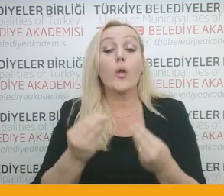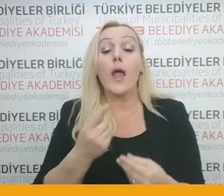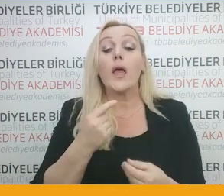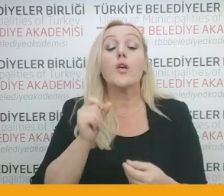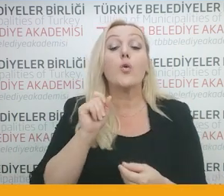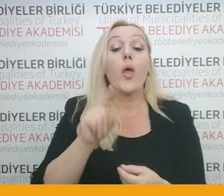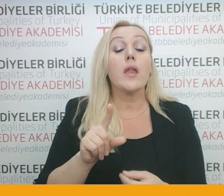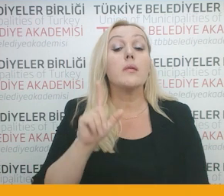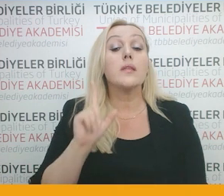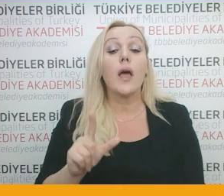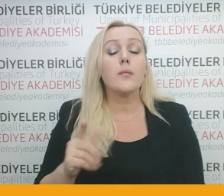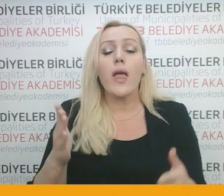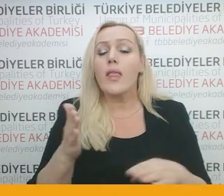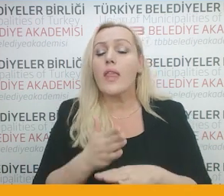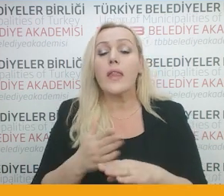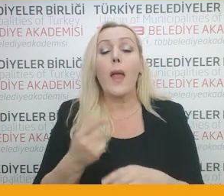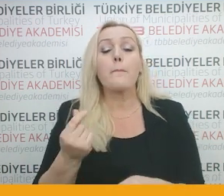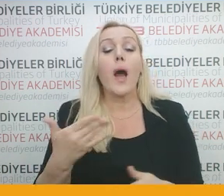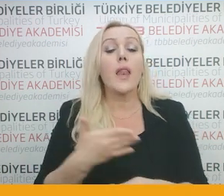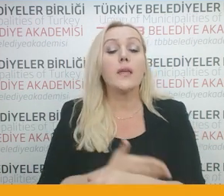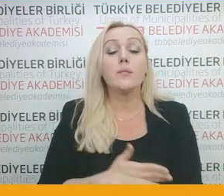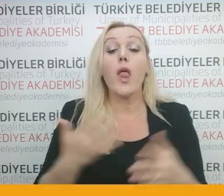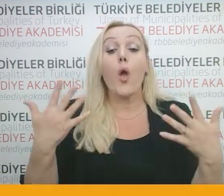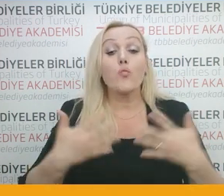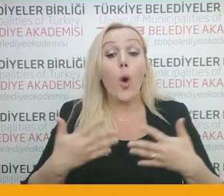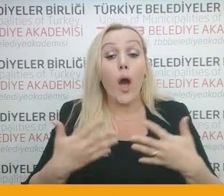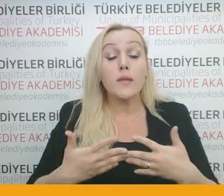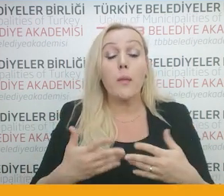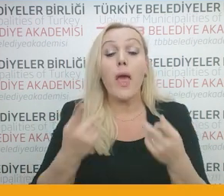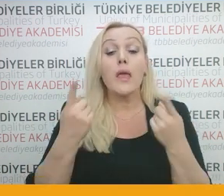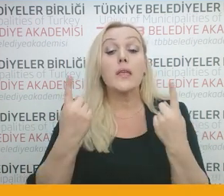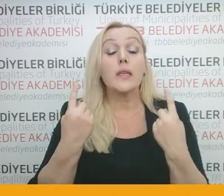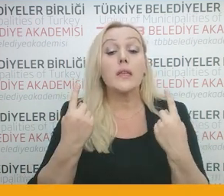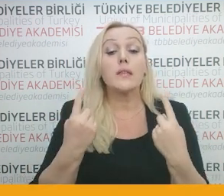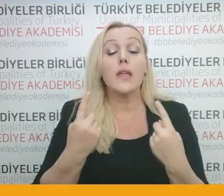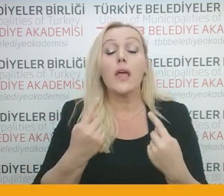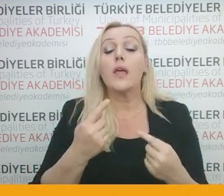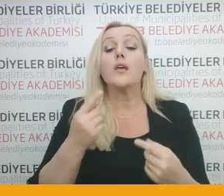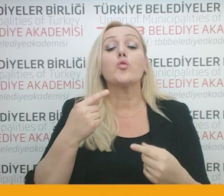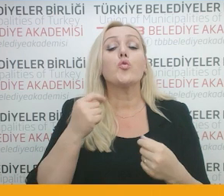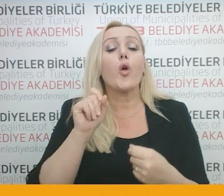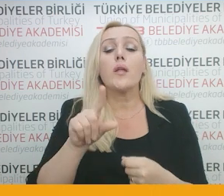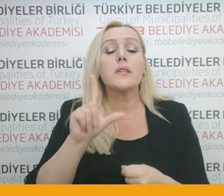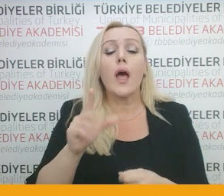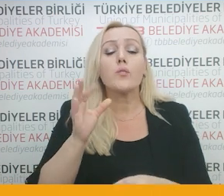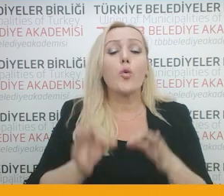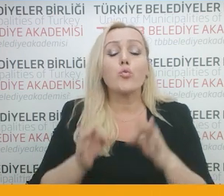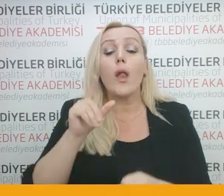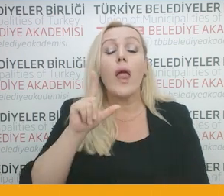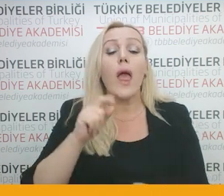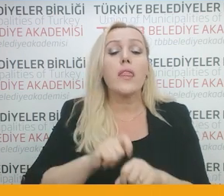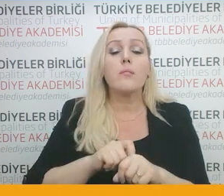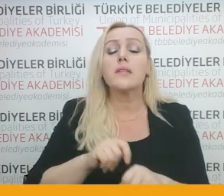ve muhasebe yetkisine yazılı olarak bildirilmelidir? Birazdan göreceğiz. Muhasebe yetkisinin kontrol etmesi gereken işler